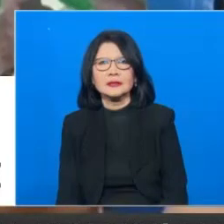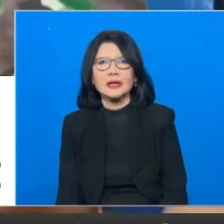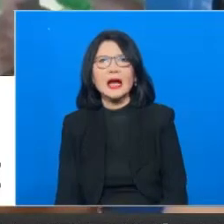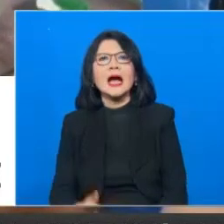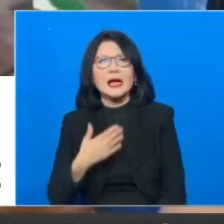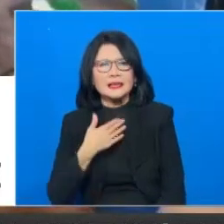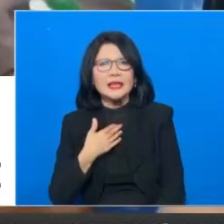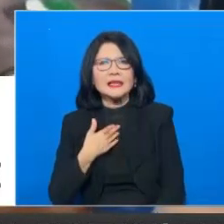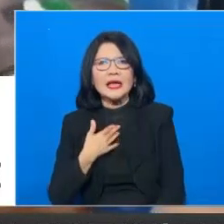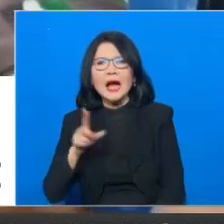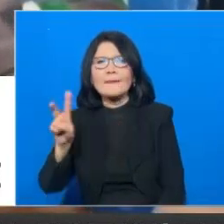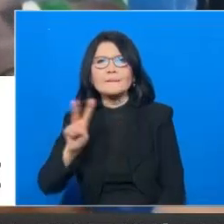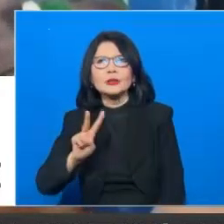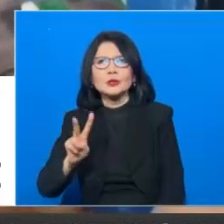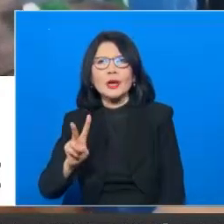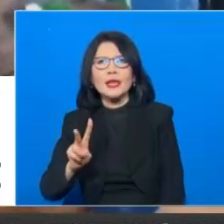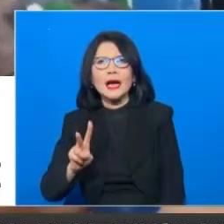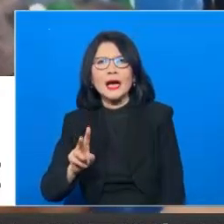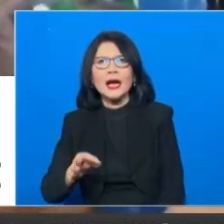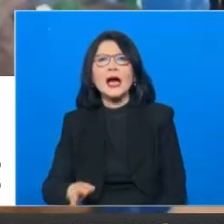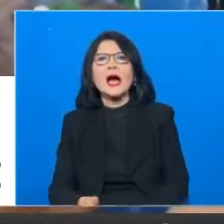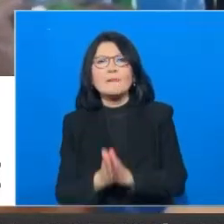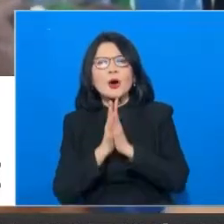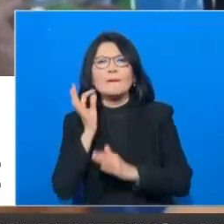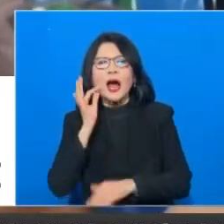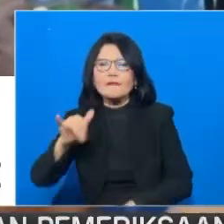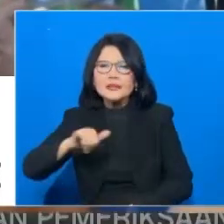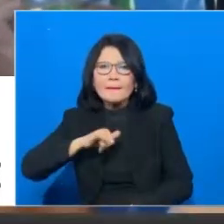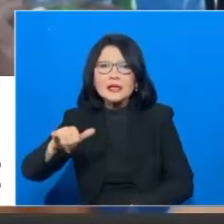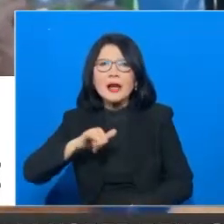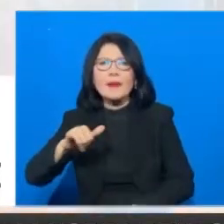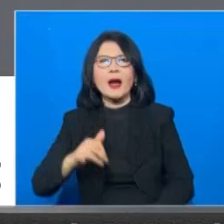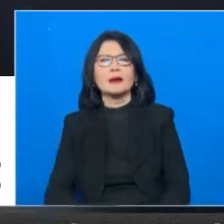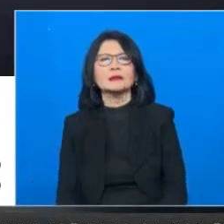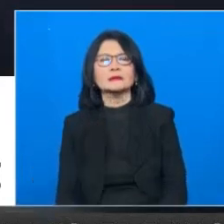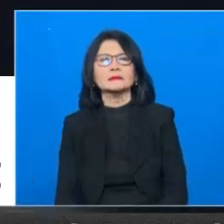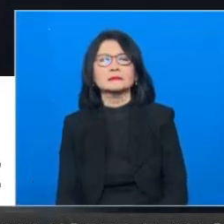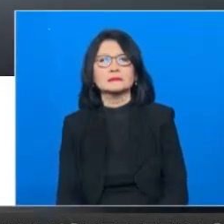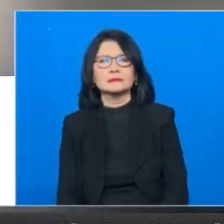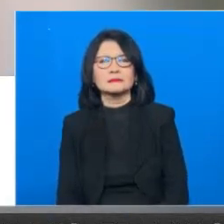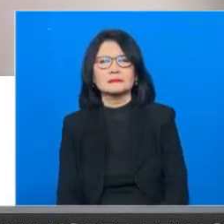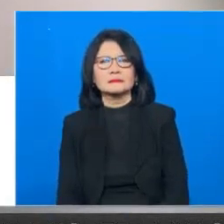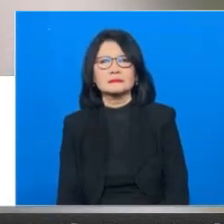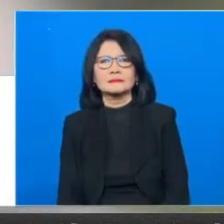beserta saudara Alvin telah saling memaafkan atas kesalahan masing-masing.